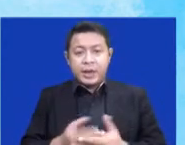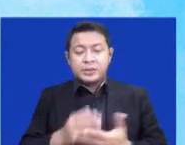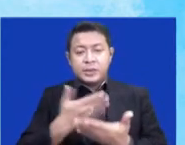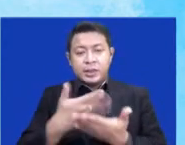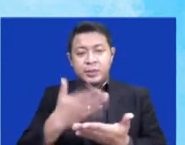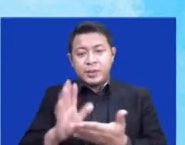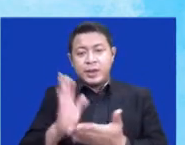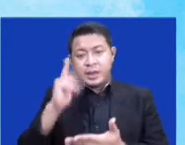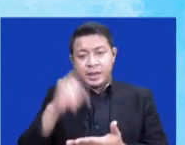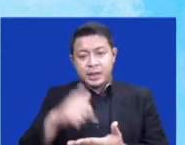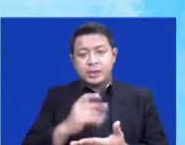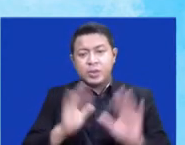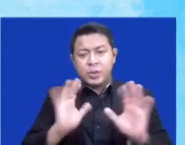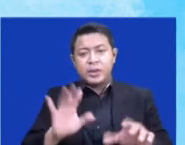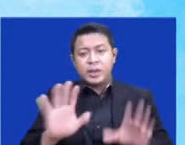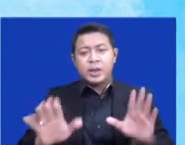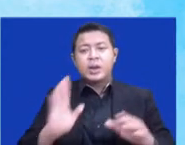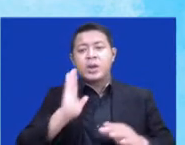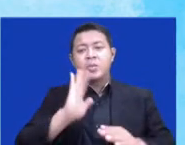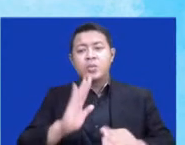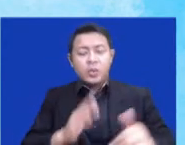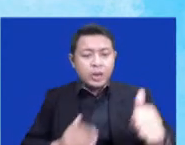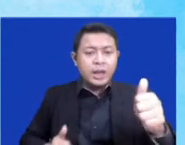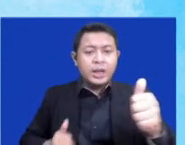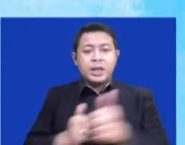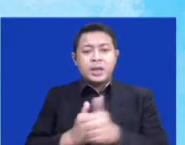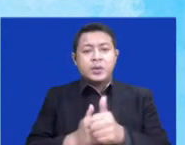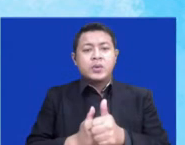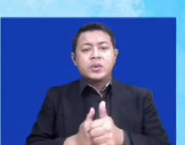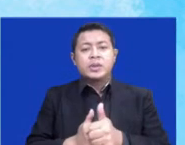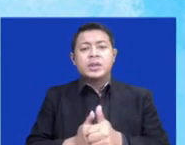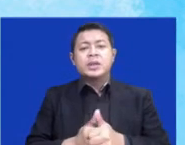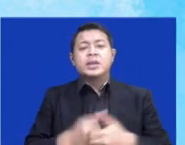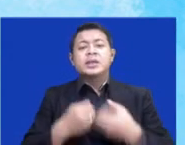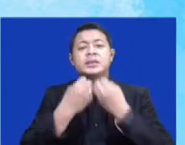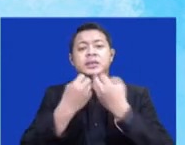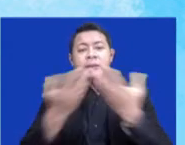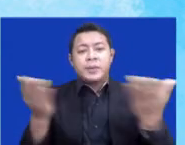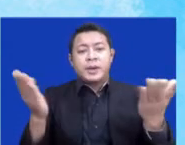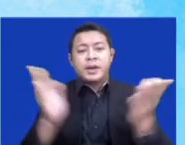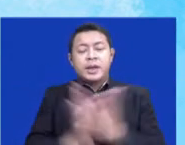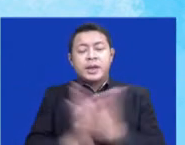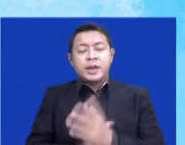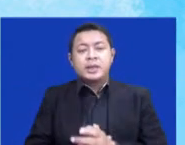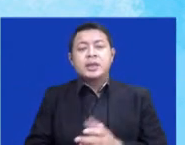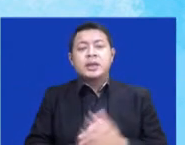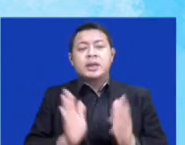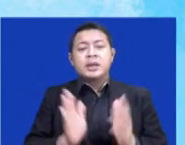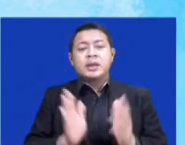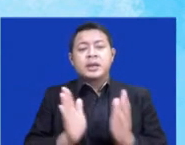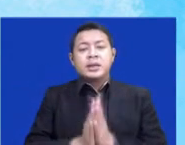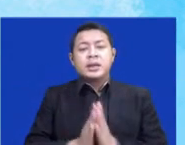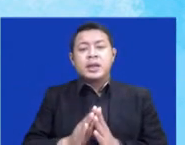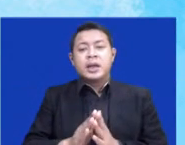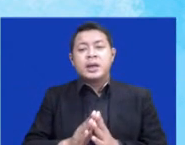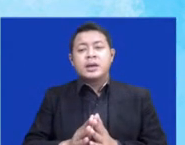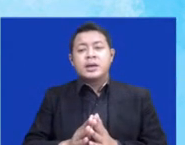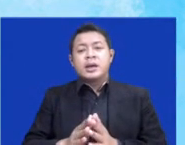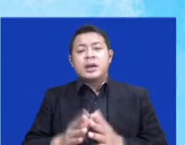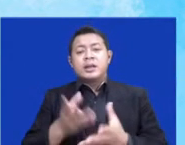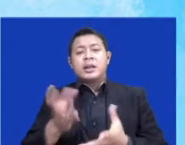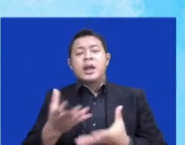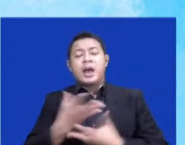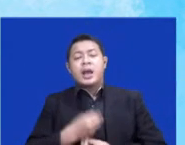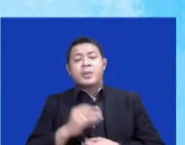makin banyak anak muda yang terinfluence dengan apa yang Randy sudah sampaikan. Dan tentunya anak-anak muda inilah kemudian harapan-harapan bangsa supaya